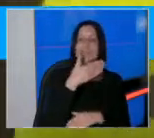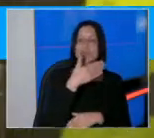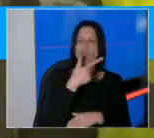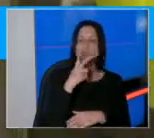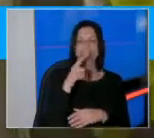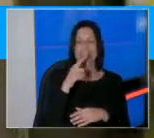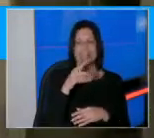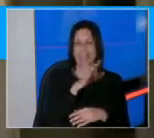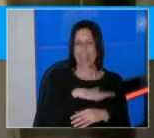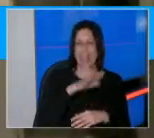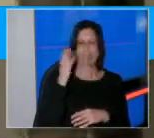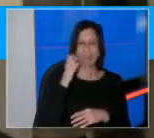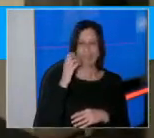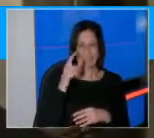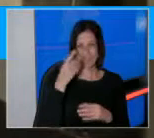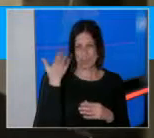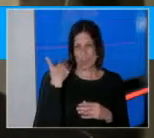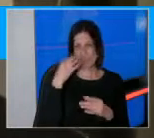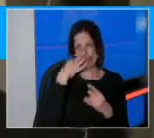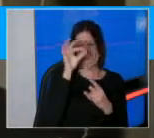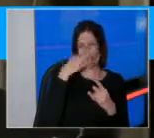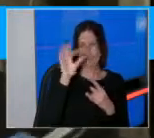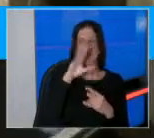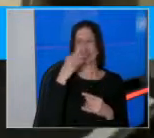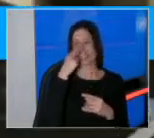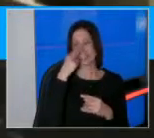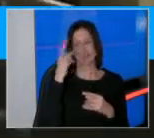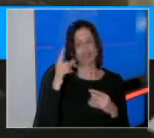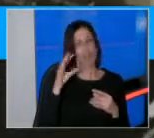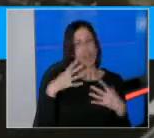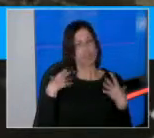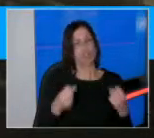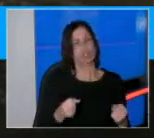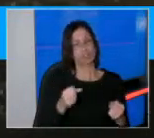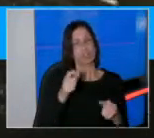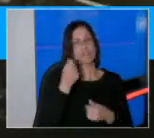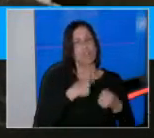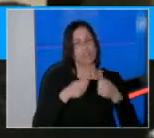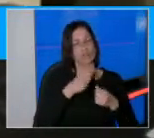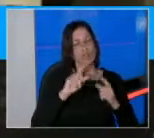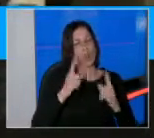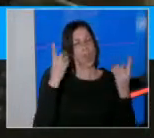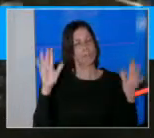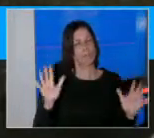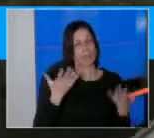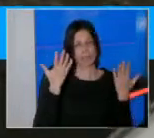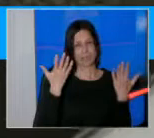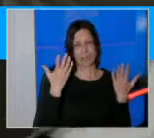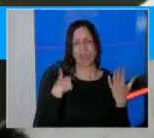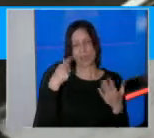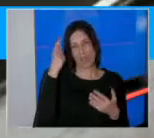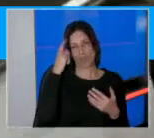שם לראות, וגם הניסיון הקודם שהתאוששות במשק קורית מהר מאוד, אני חושב